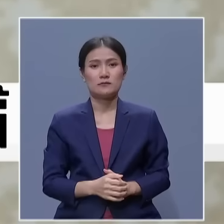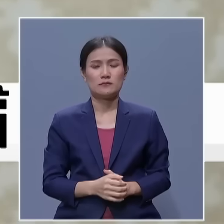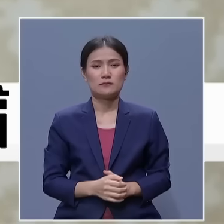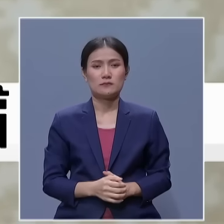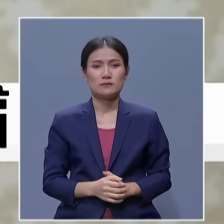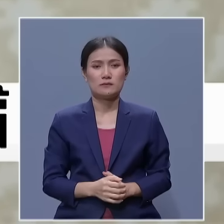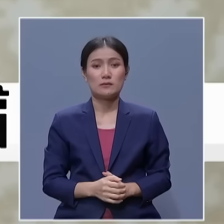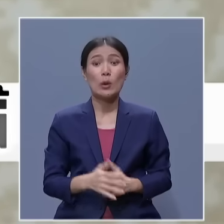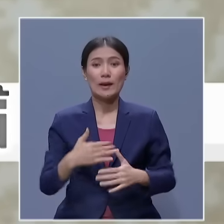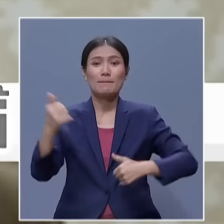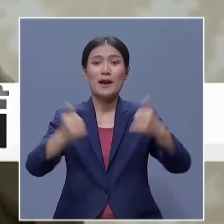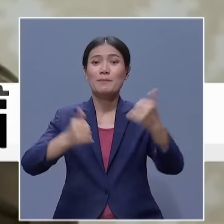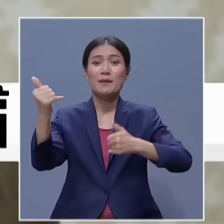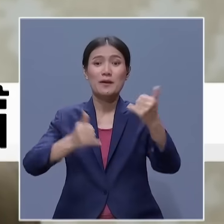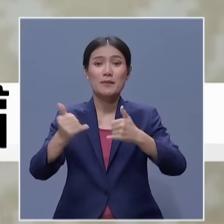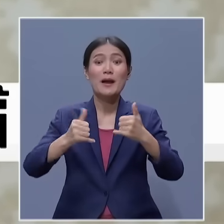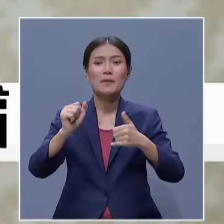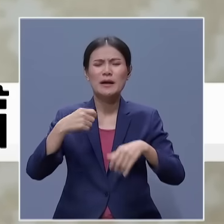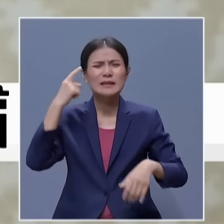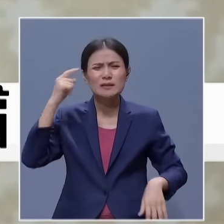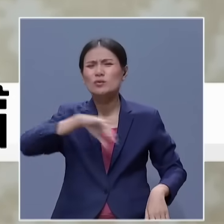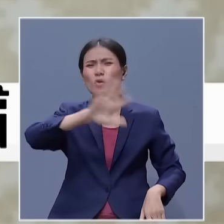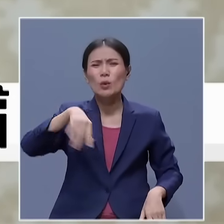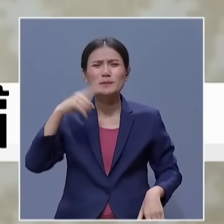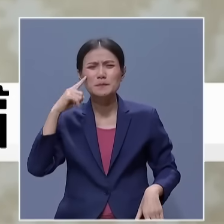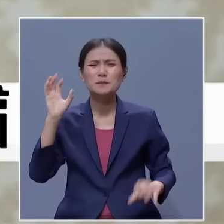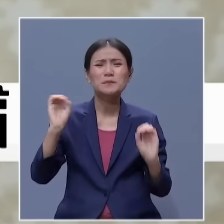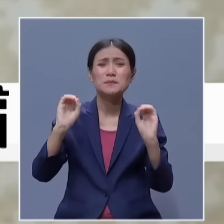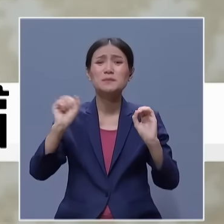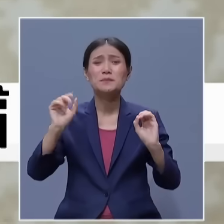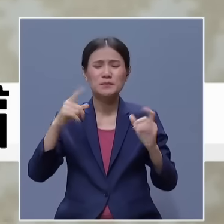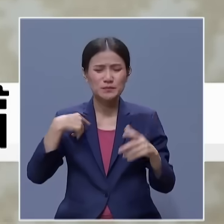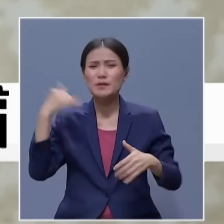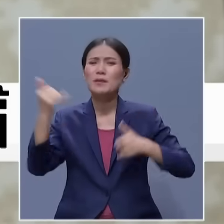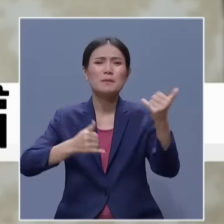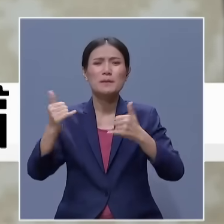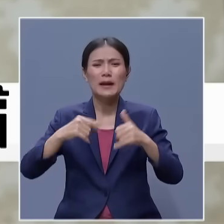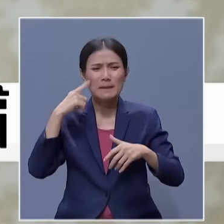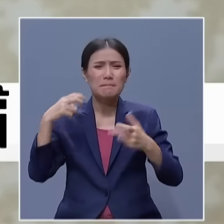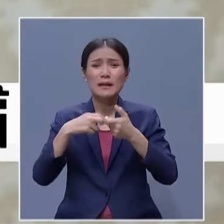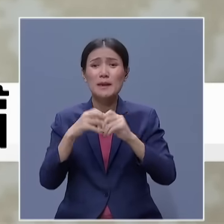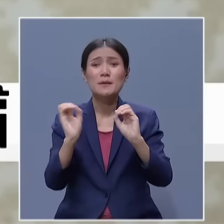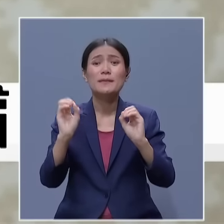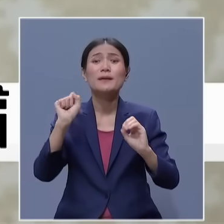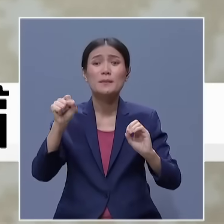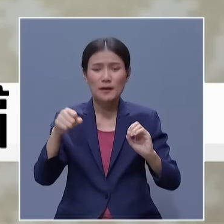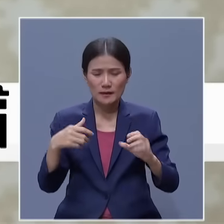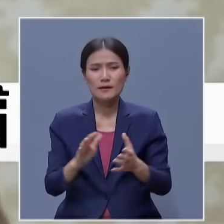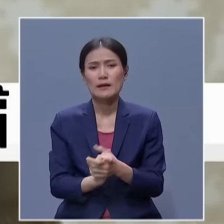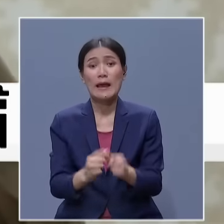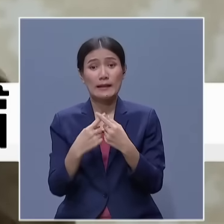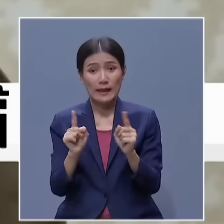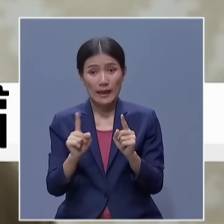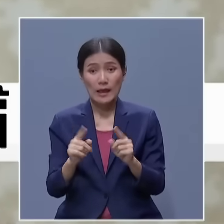านเนี่ยนะครับนะก็คงไม่มีใครนึกว่าจะมีเหตุรุนแรงขนาดนี้นะแต่ว่าผมก็อธิบายต่อว่า